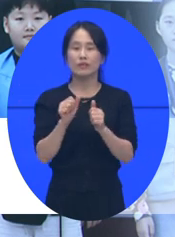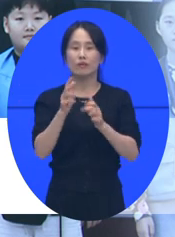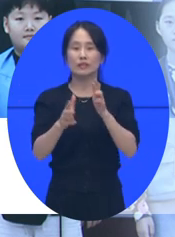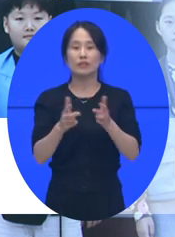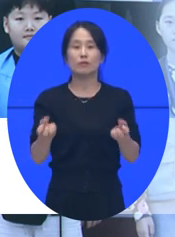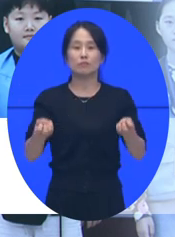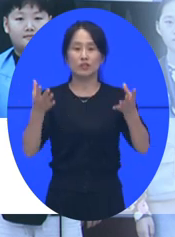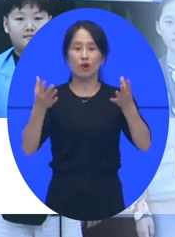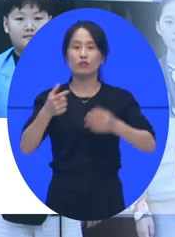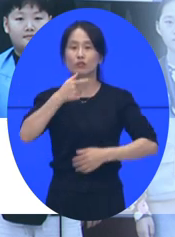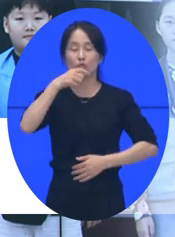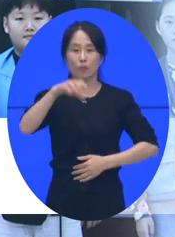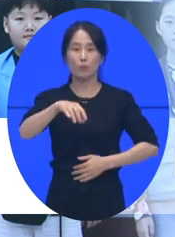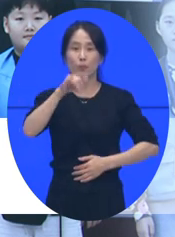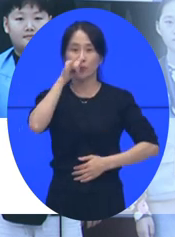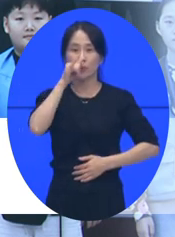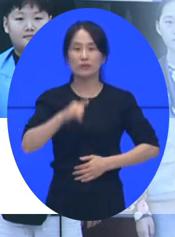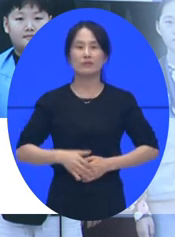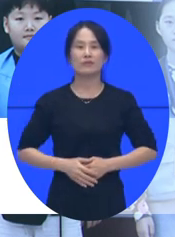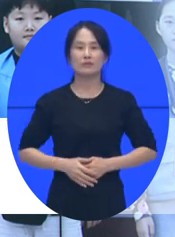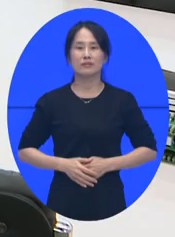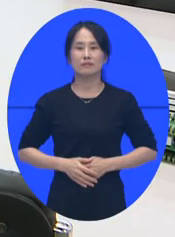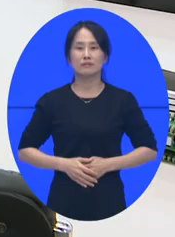수원에서 열렸습니다. 최창순 기자입니다.